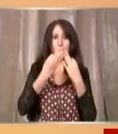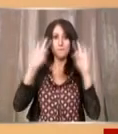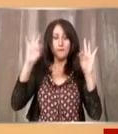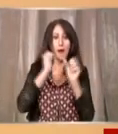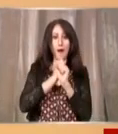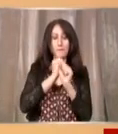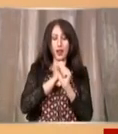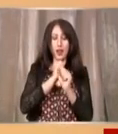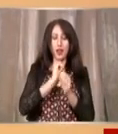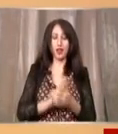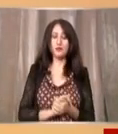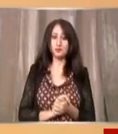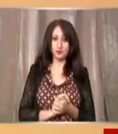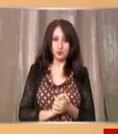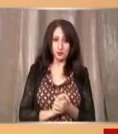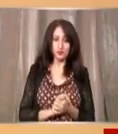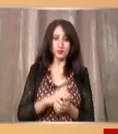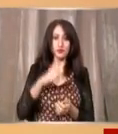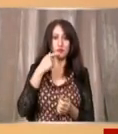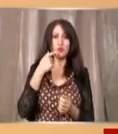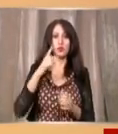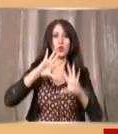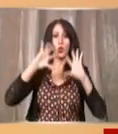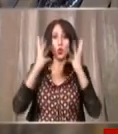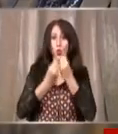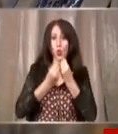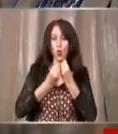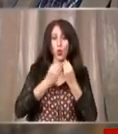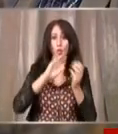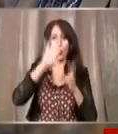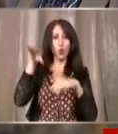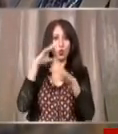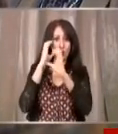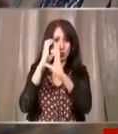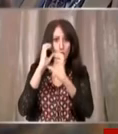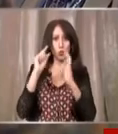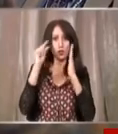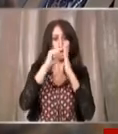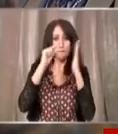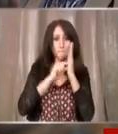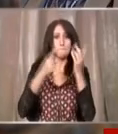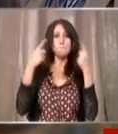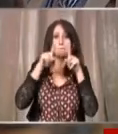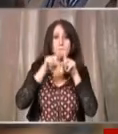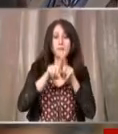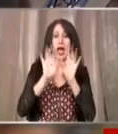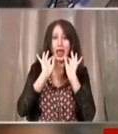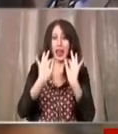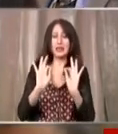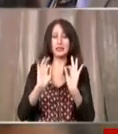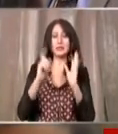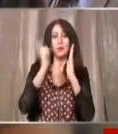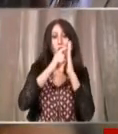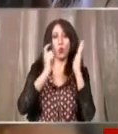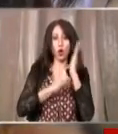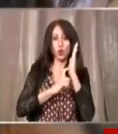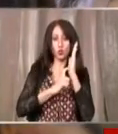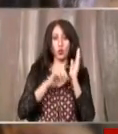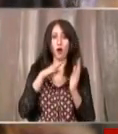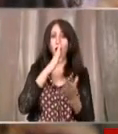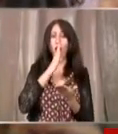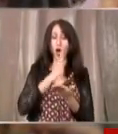الاولى مرورا بفتح باب الترشح، بتتوقف تظلمات،